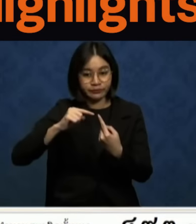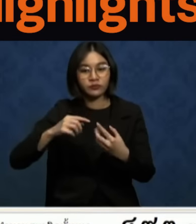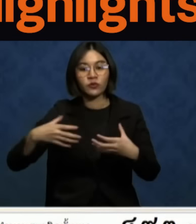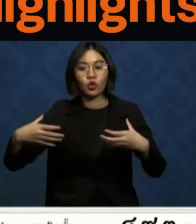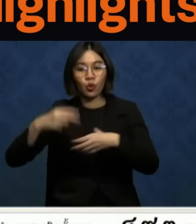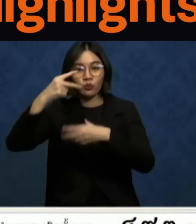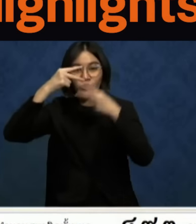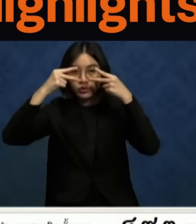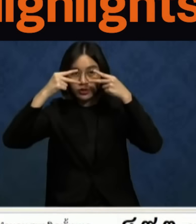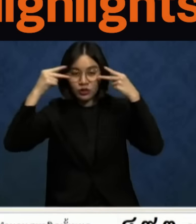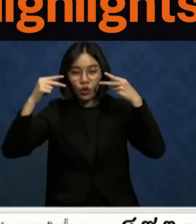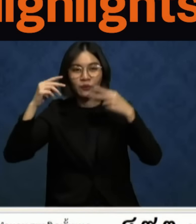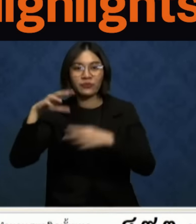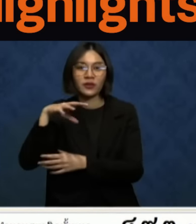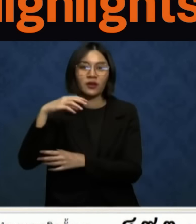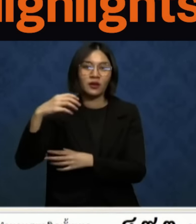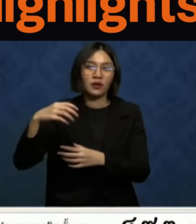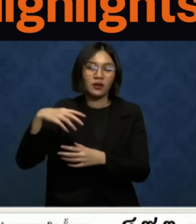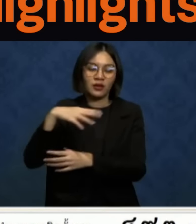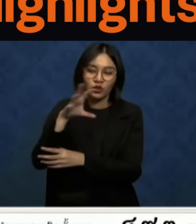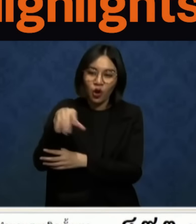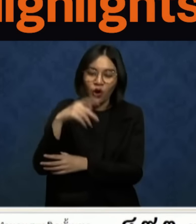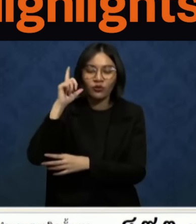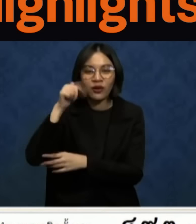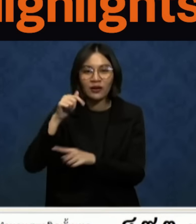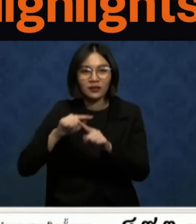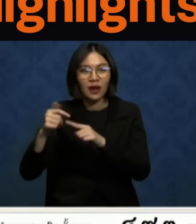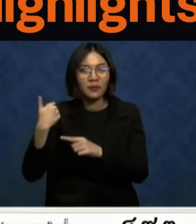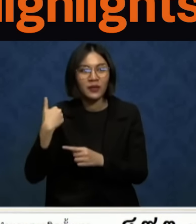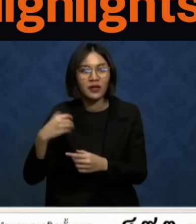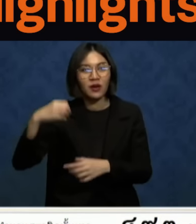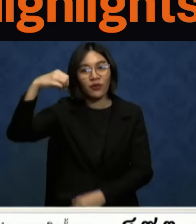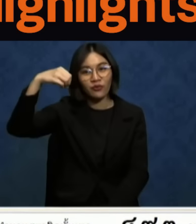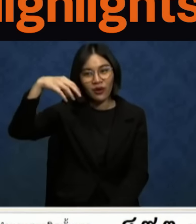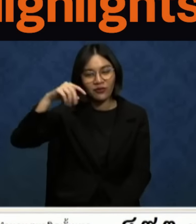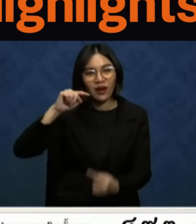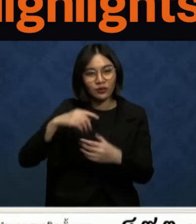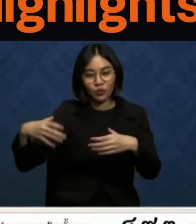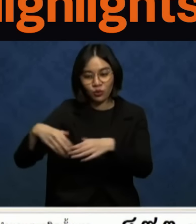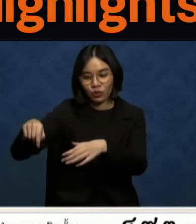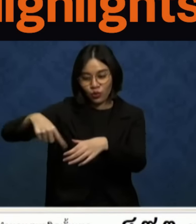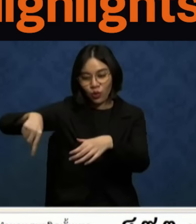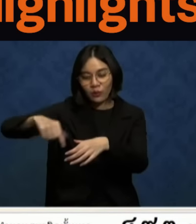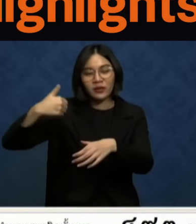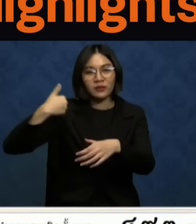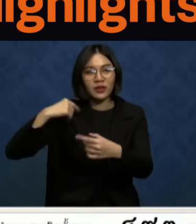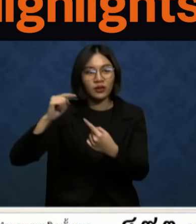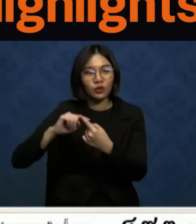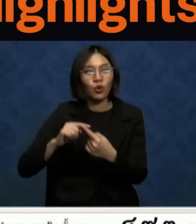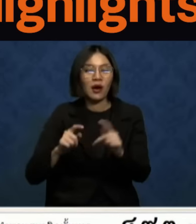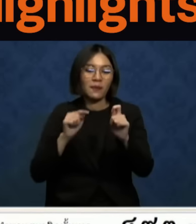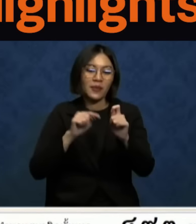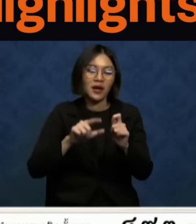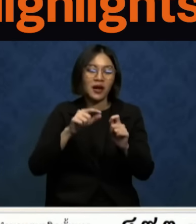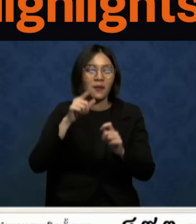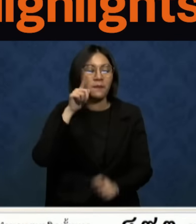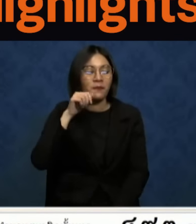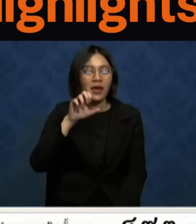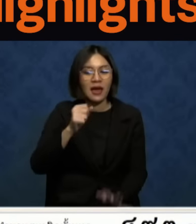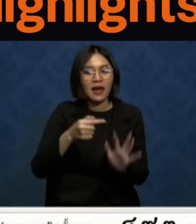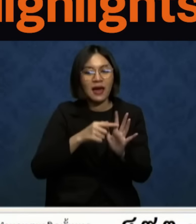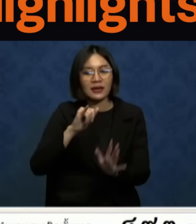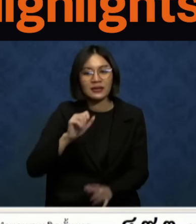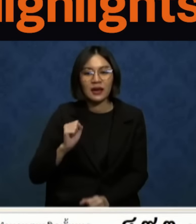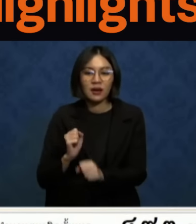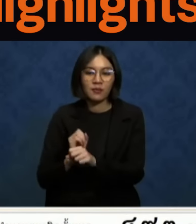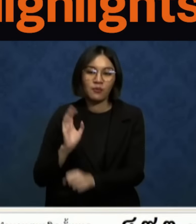เตอร์เนี่ยเยอะมากๆนะครับไฟฟ้าของเราตกอยู่ในกลุ่มพวกนี้นะครับไม่ว่าจะเป็นแม่สายนะครับบางบริษัทนะครับเป็นบ